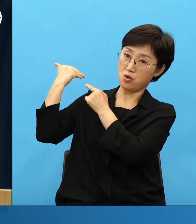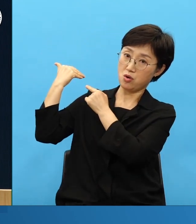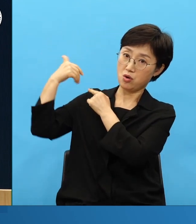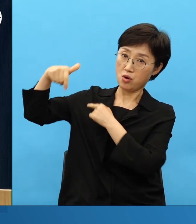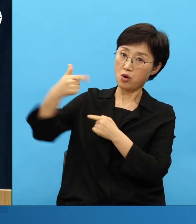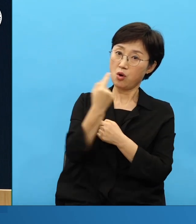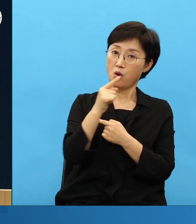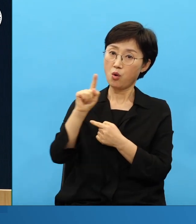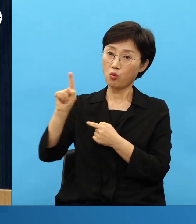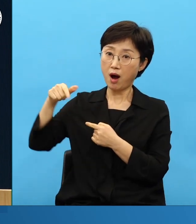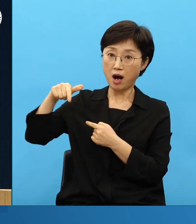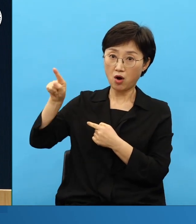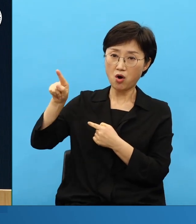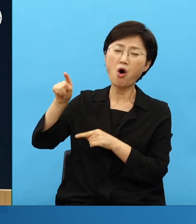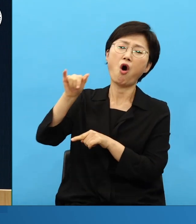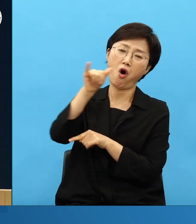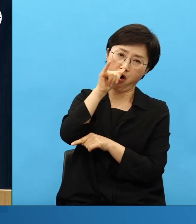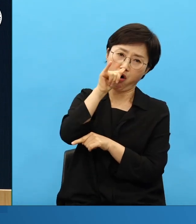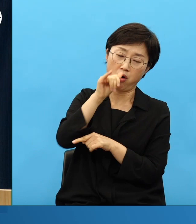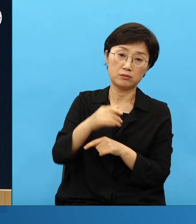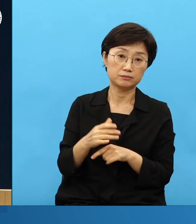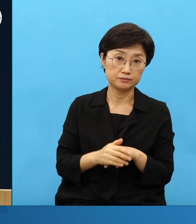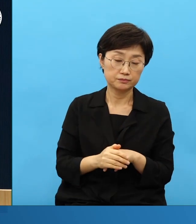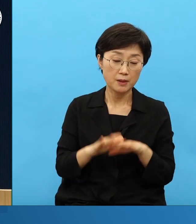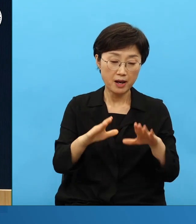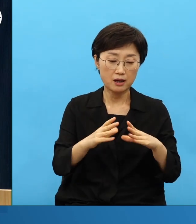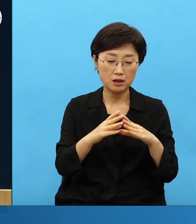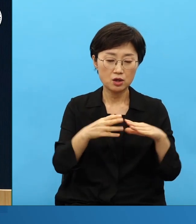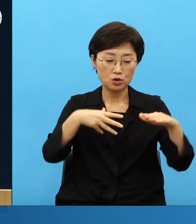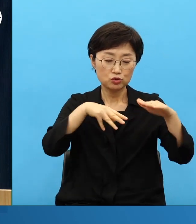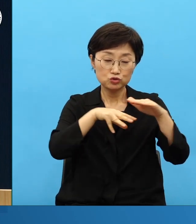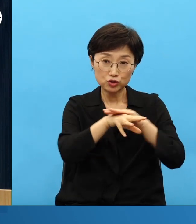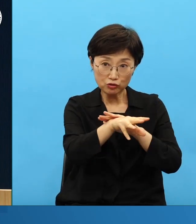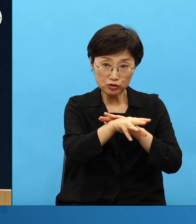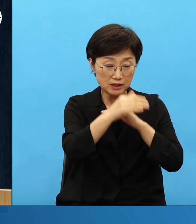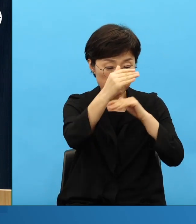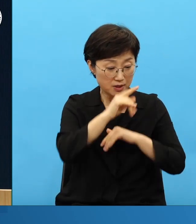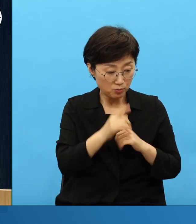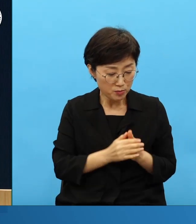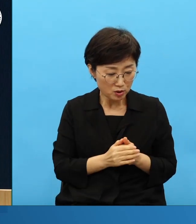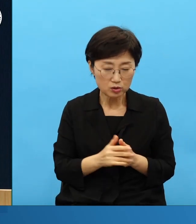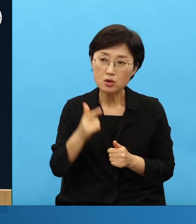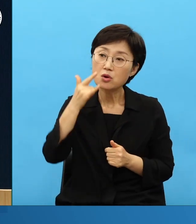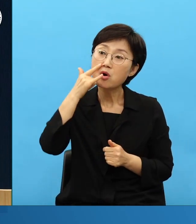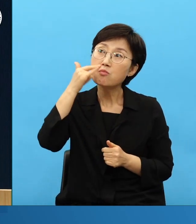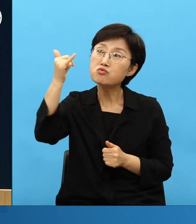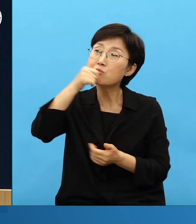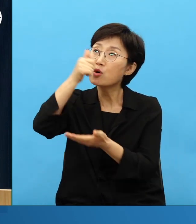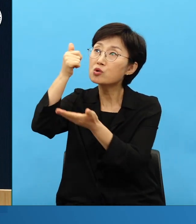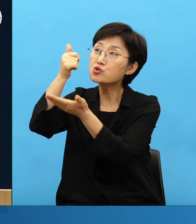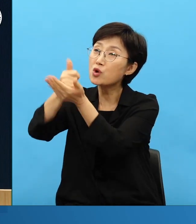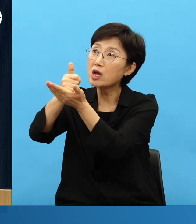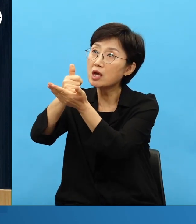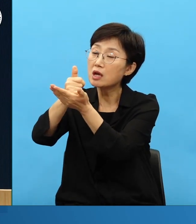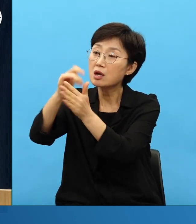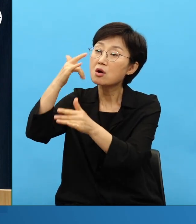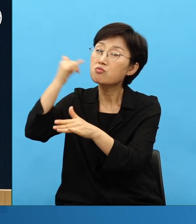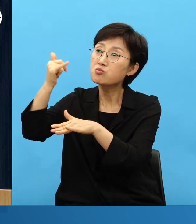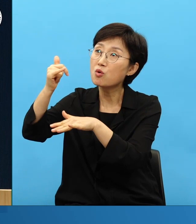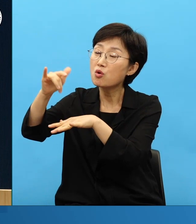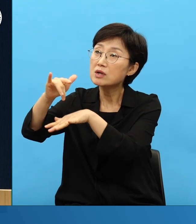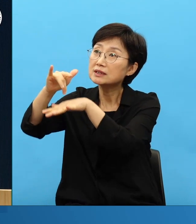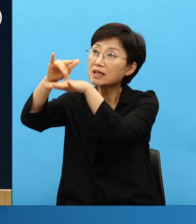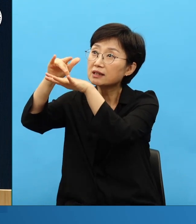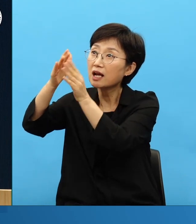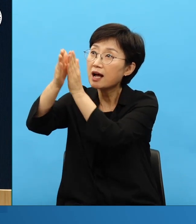출애굽기 20장에 보면은 부모들이 지은 우상 숭배의 죄는 3, 4대까지 간다고 돼. Exodus 20